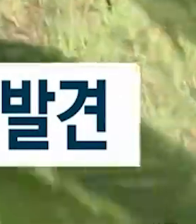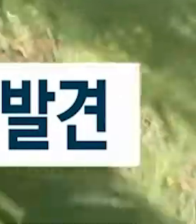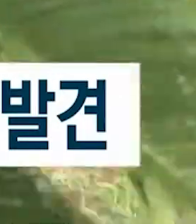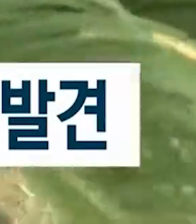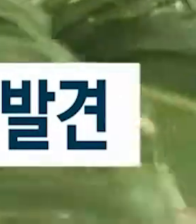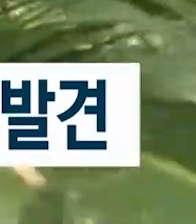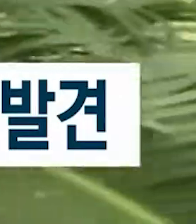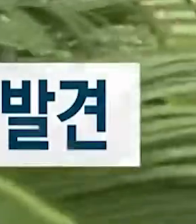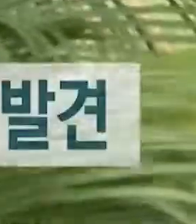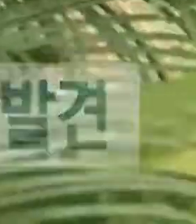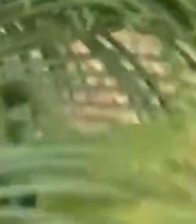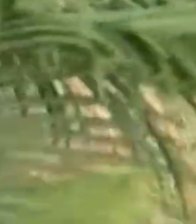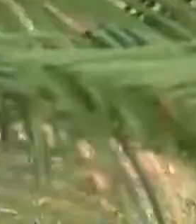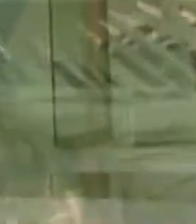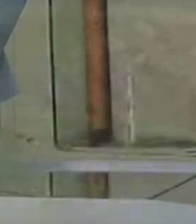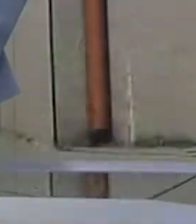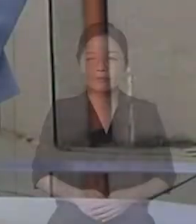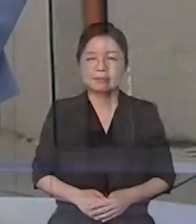화제입니다.